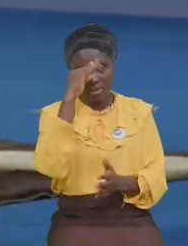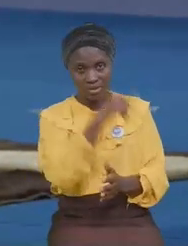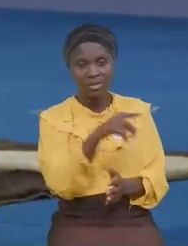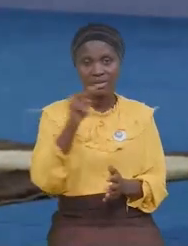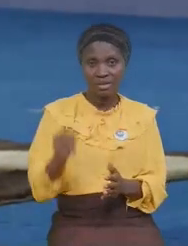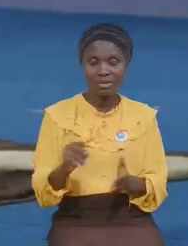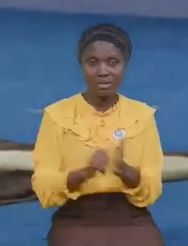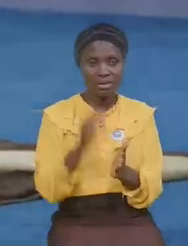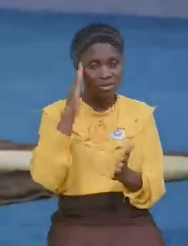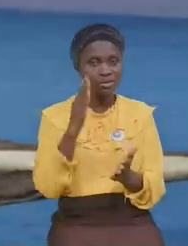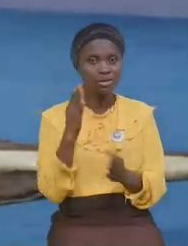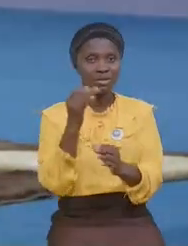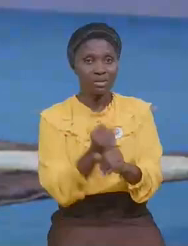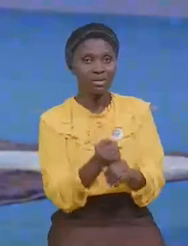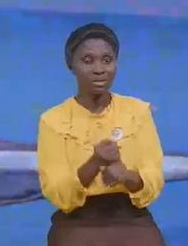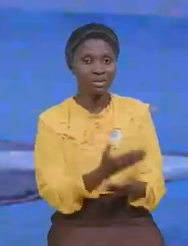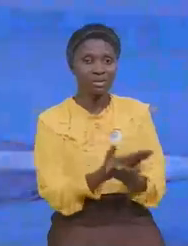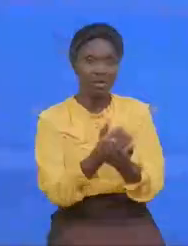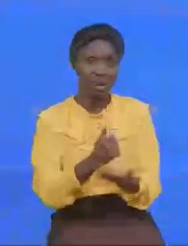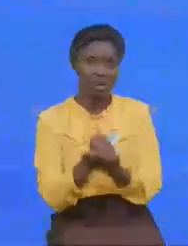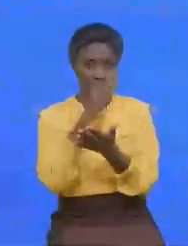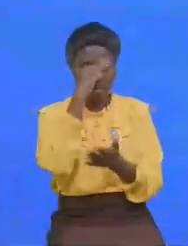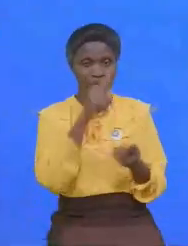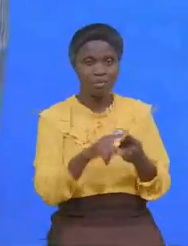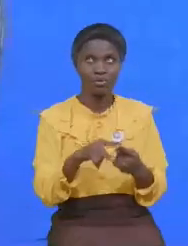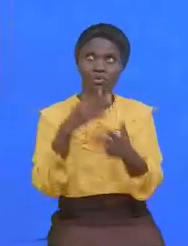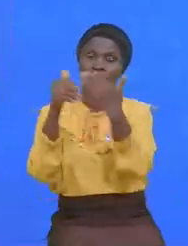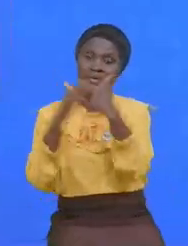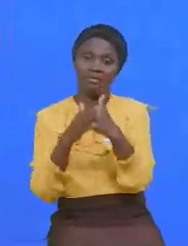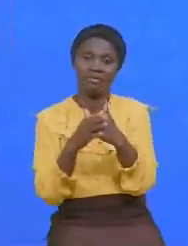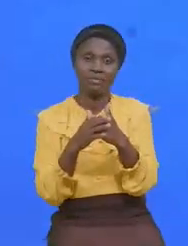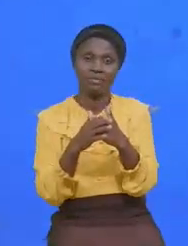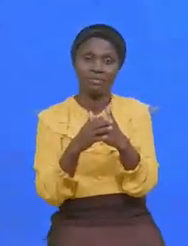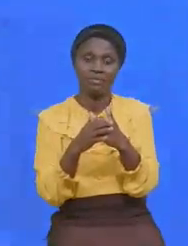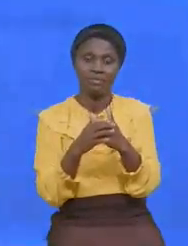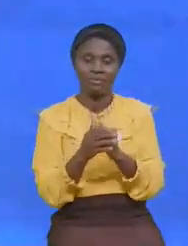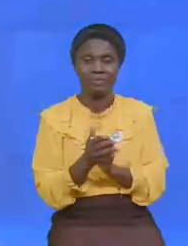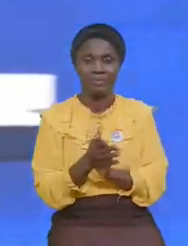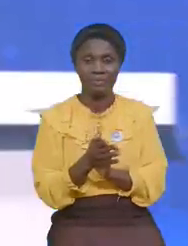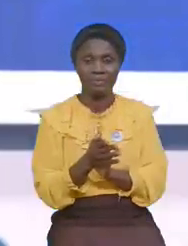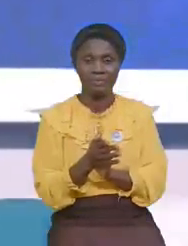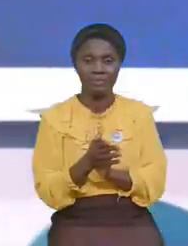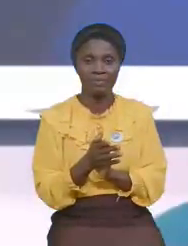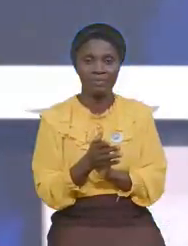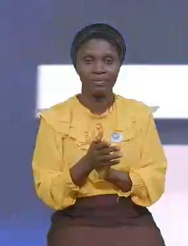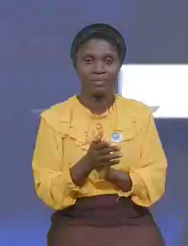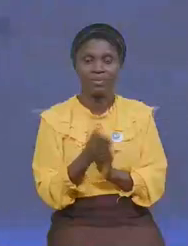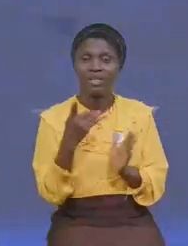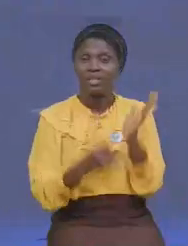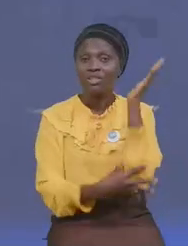Le pauvre est celui-là qui n'a pas ce dont il faut pour acheter le salut qui doit l'amener au